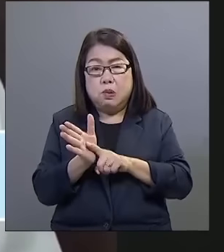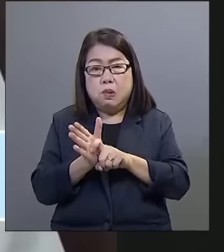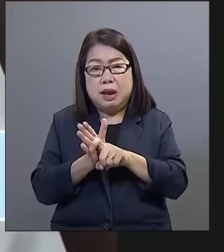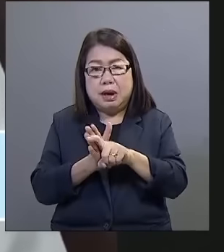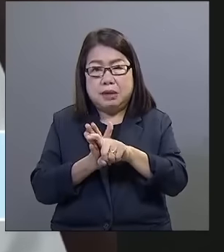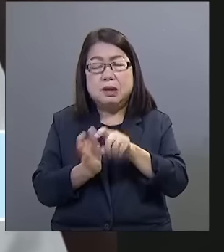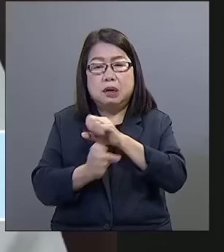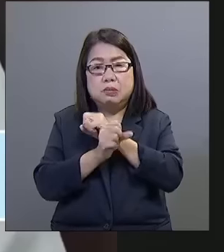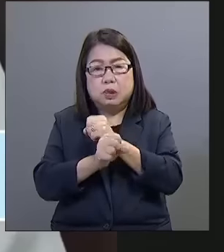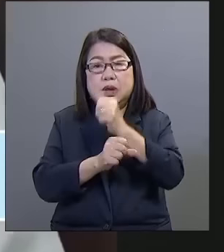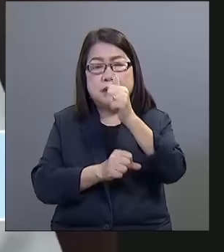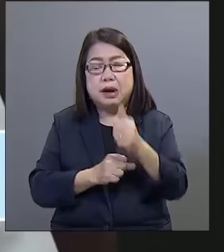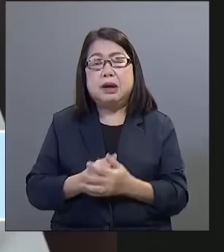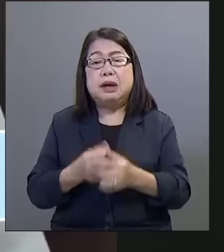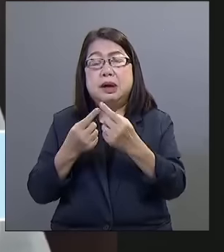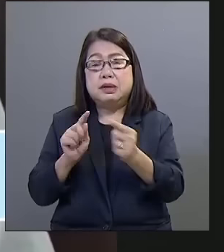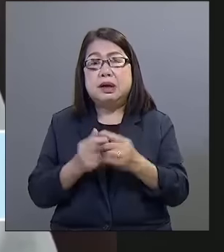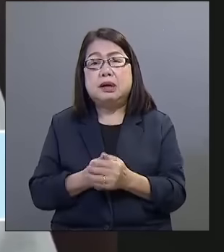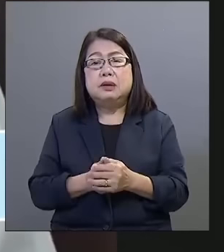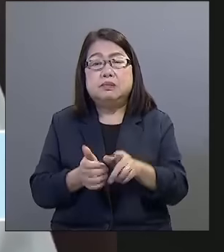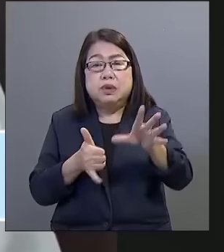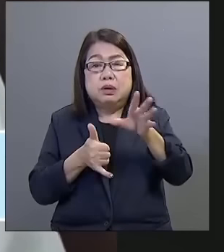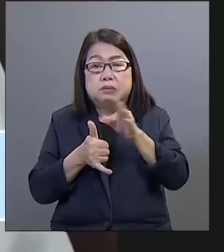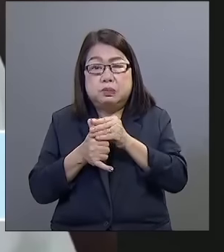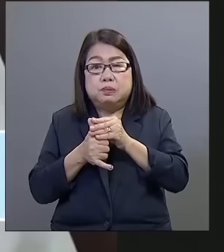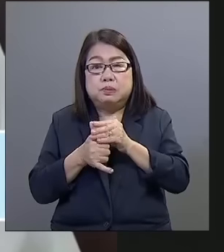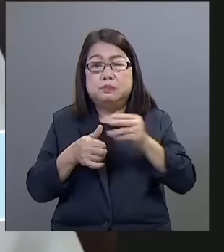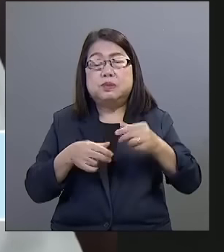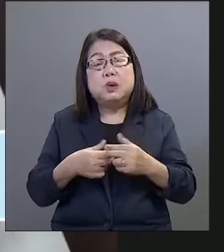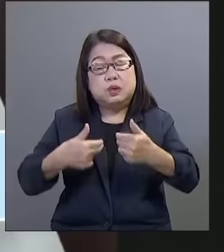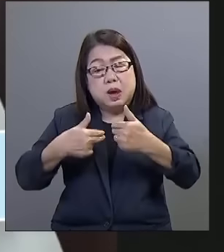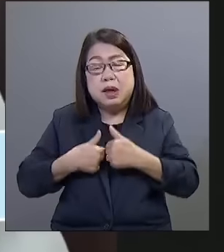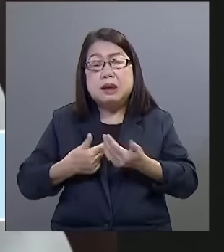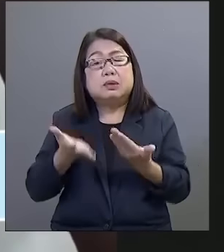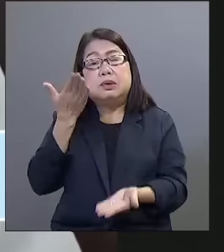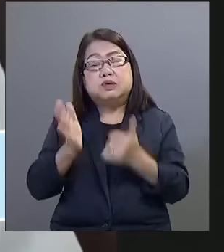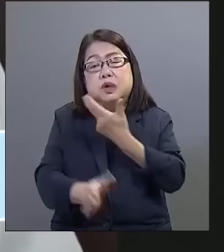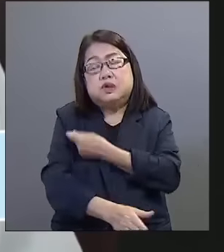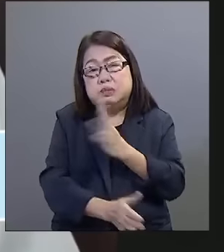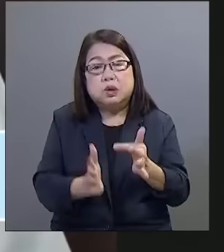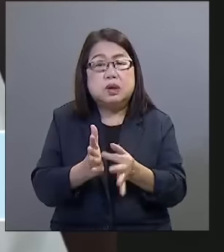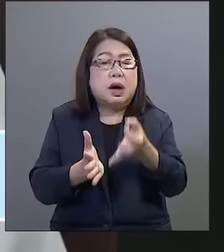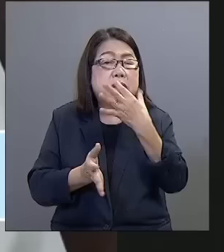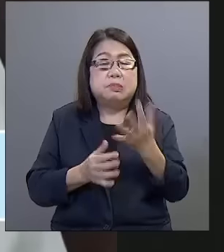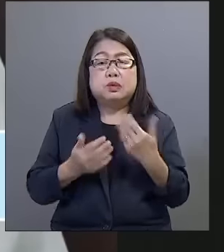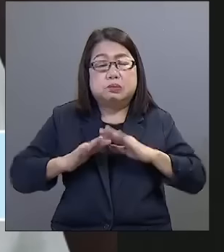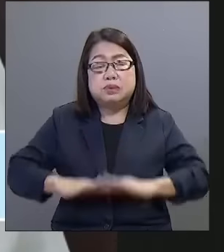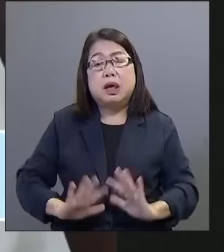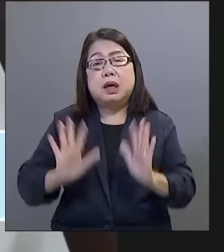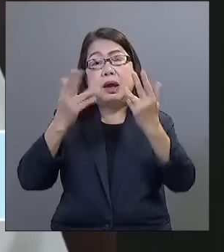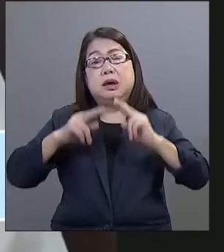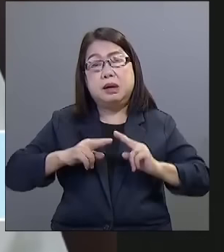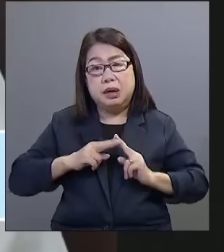าการฉีดวัคซีนหรือการติดเชื้อตามธรรมชาติอย่างเดียวครับ กลายเป็นเขาเรียกว่าภูมิคุ้มกันลูก